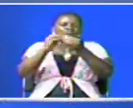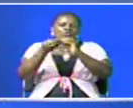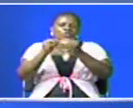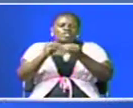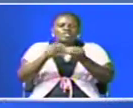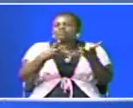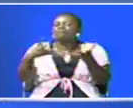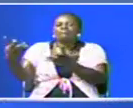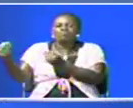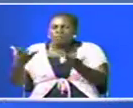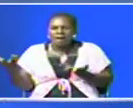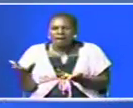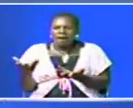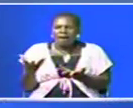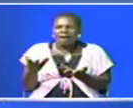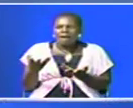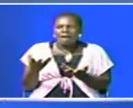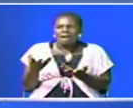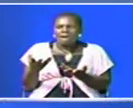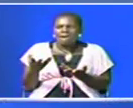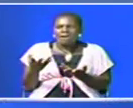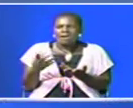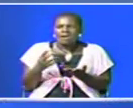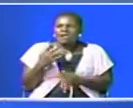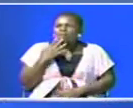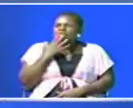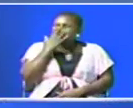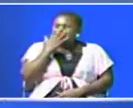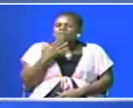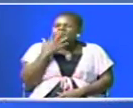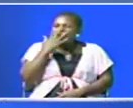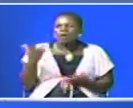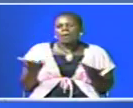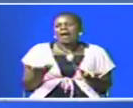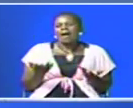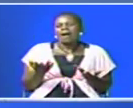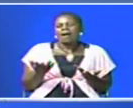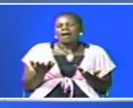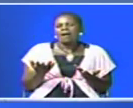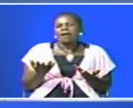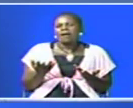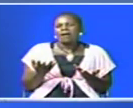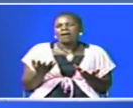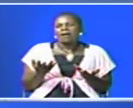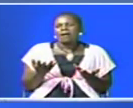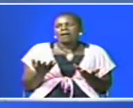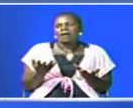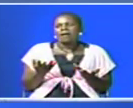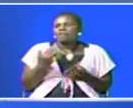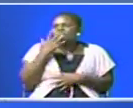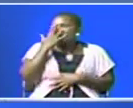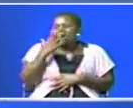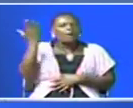you mpumateua. Zamani zetu situkua tolete wa maua ya mboganvilia. Ili enda api. Saka sasa badala